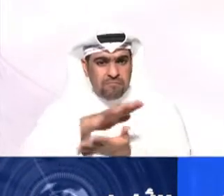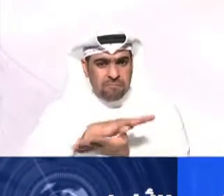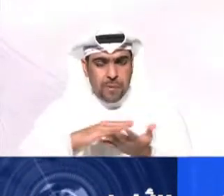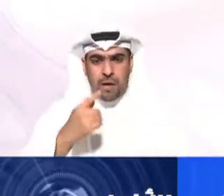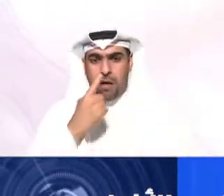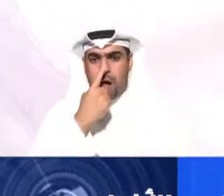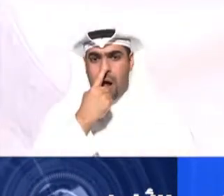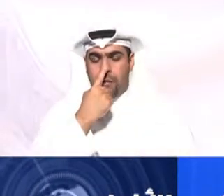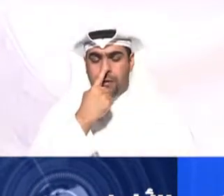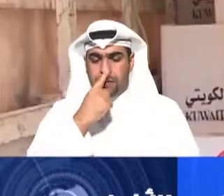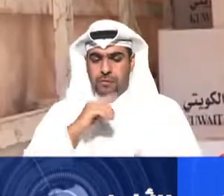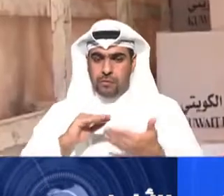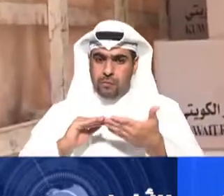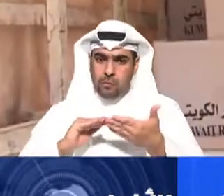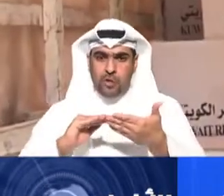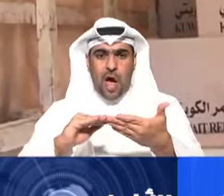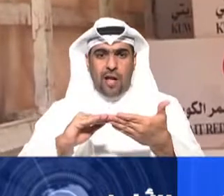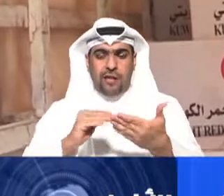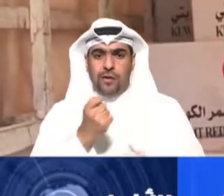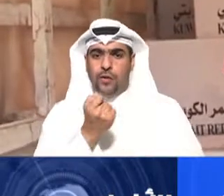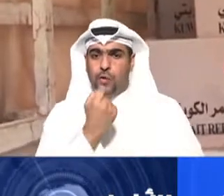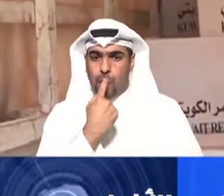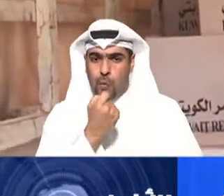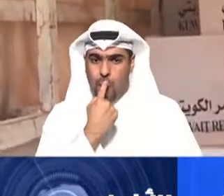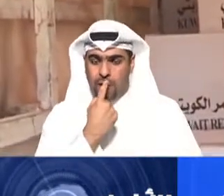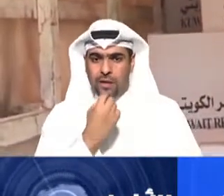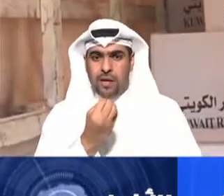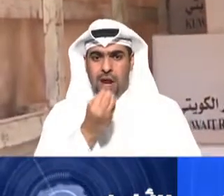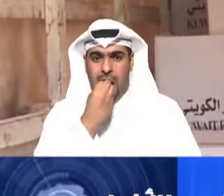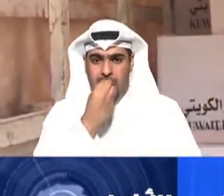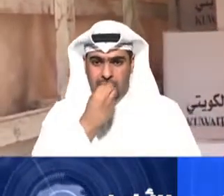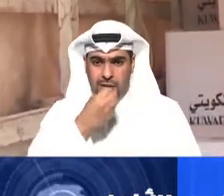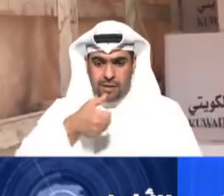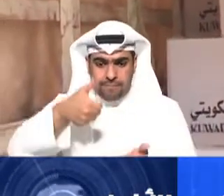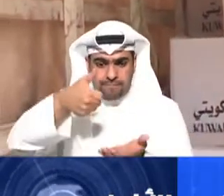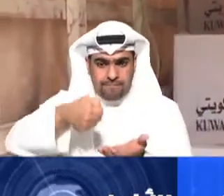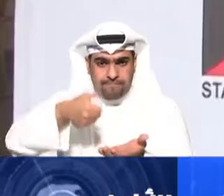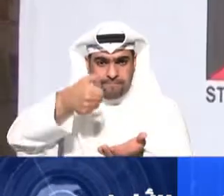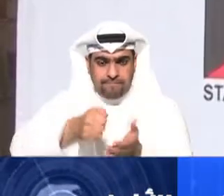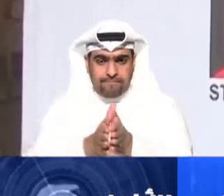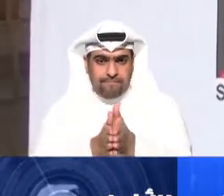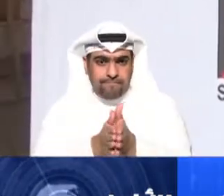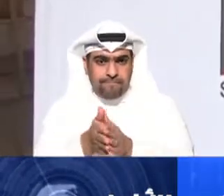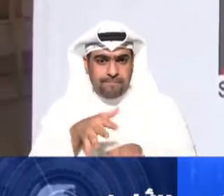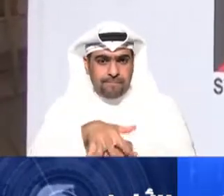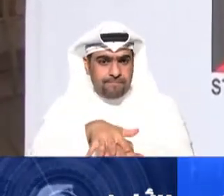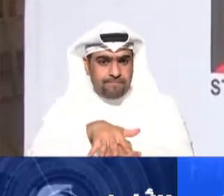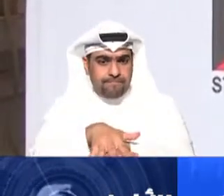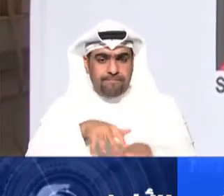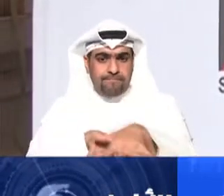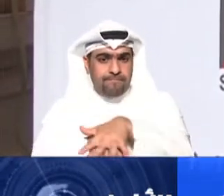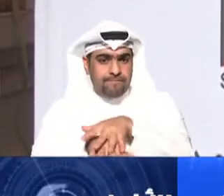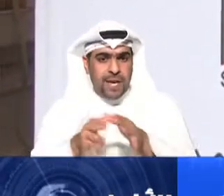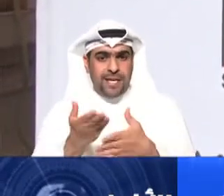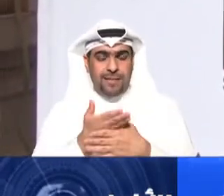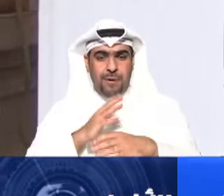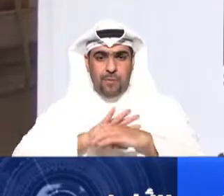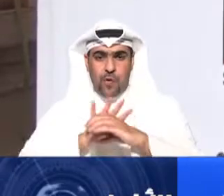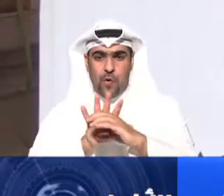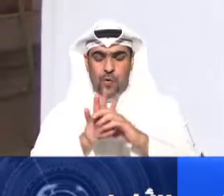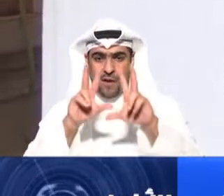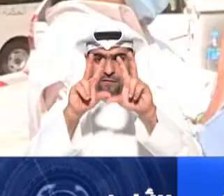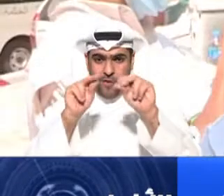المستلزمات الطبية والغذائية وتوزيع المواد المعقمة على المواطنين لمواجهة تداعيات كورونا في